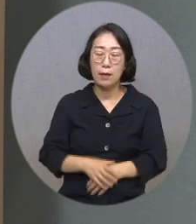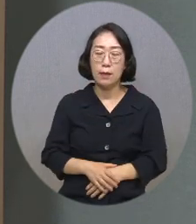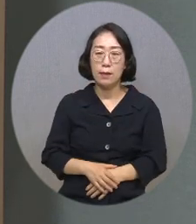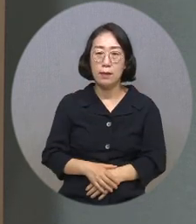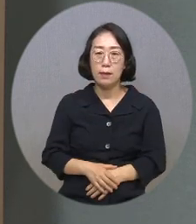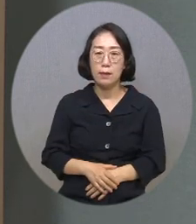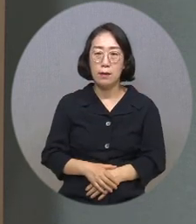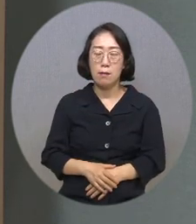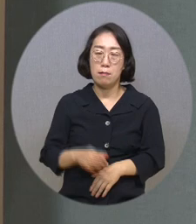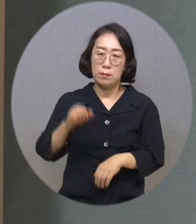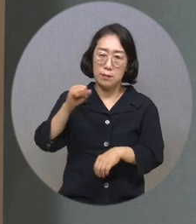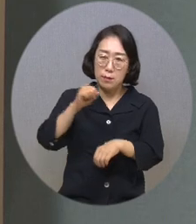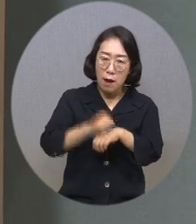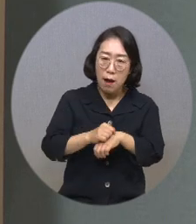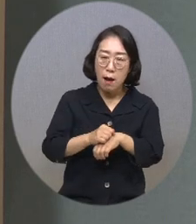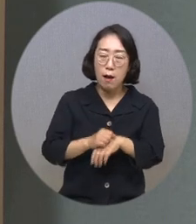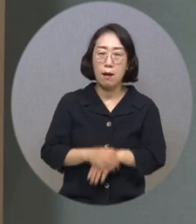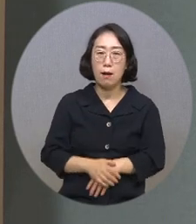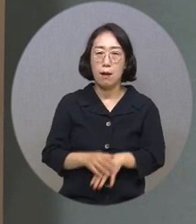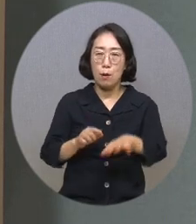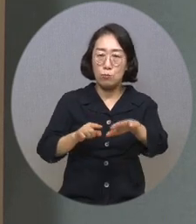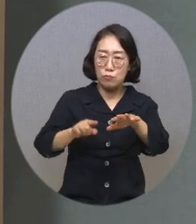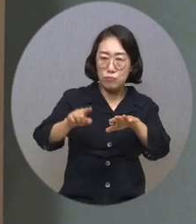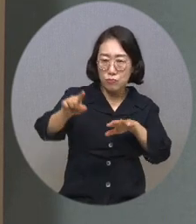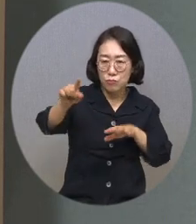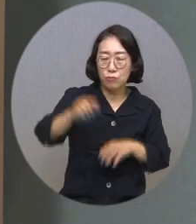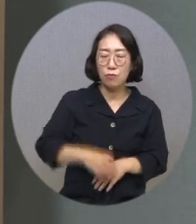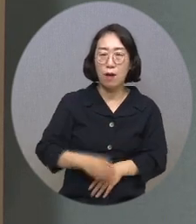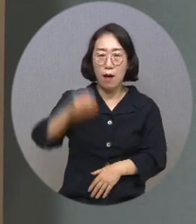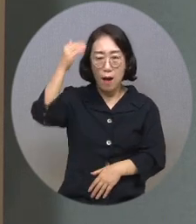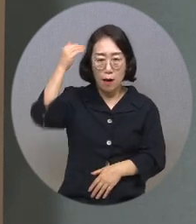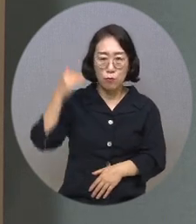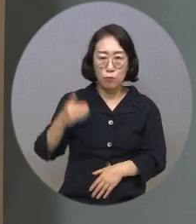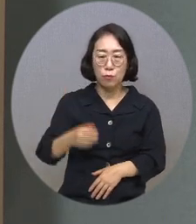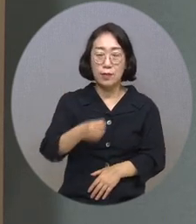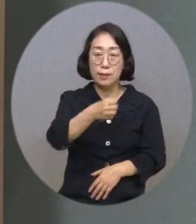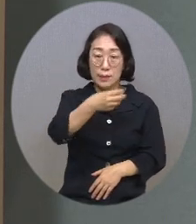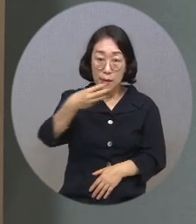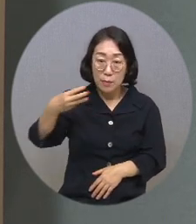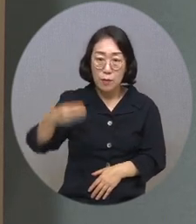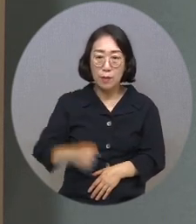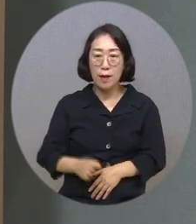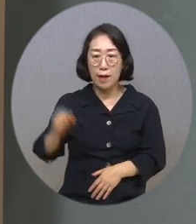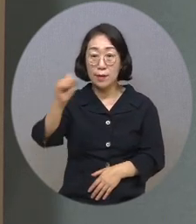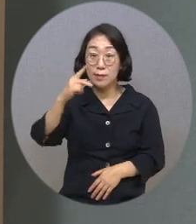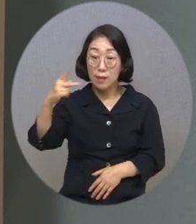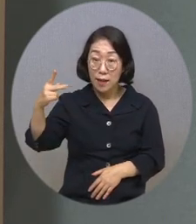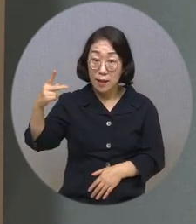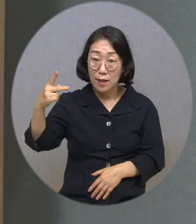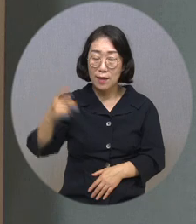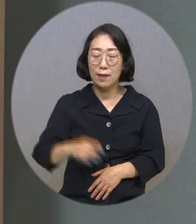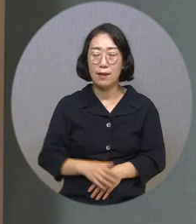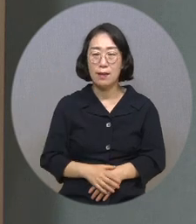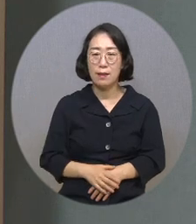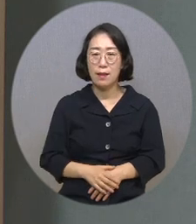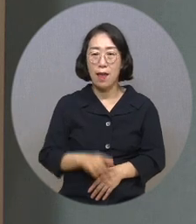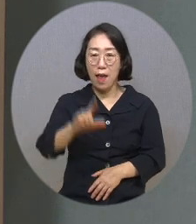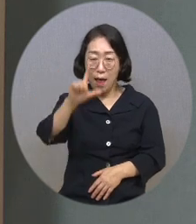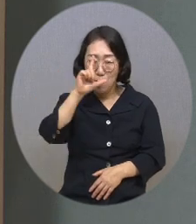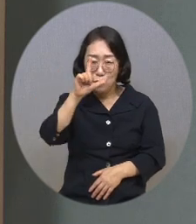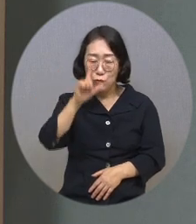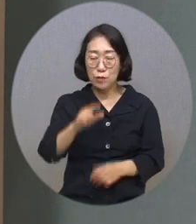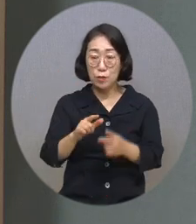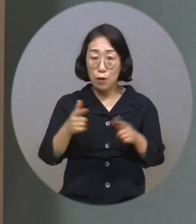세계에서 우수 제1 국가로 우리나라가 삼성이나 뭐 SK나 뭐 LG나